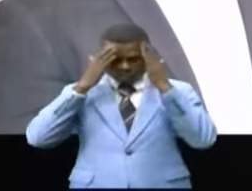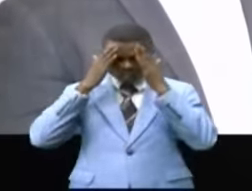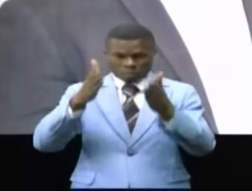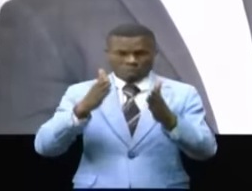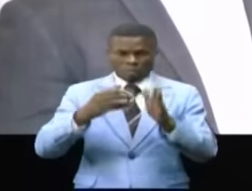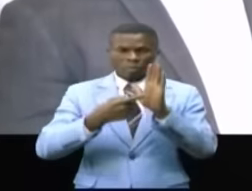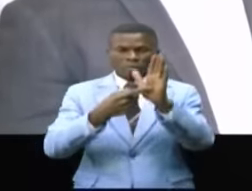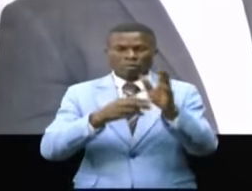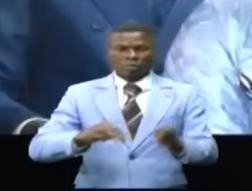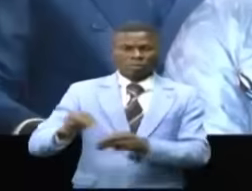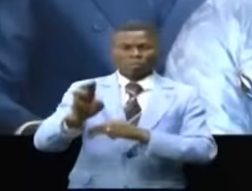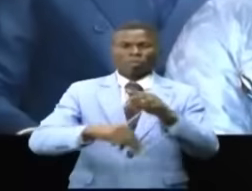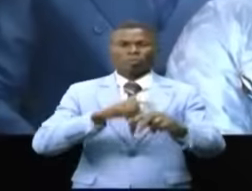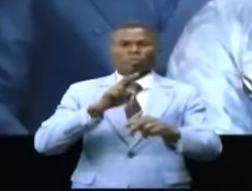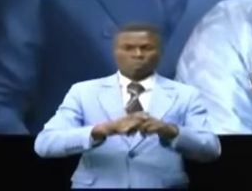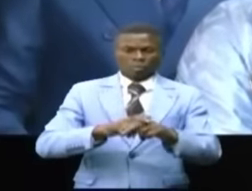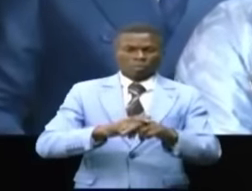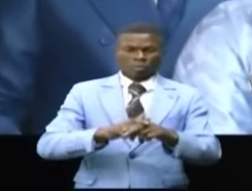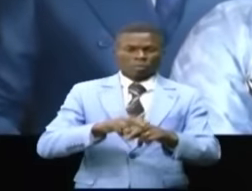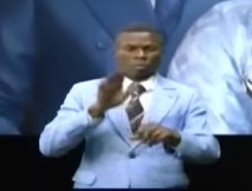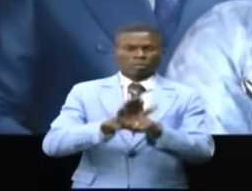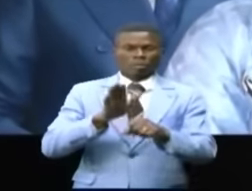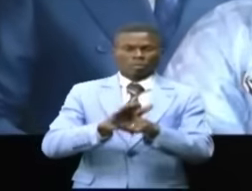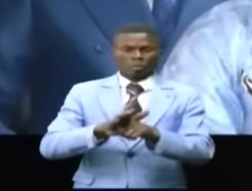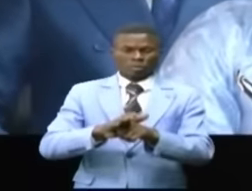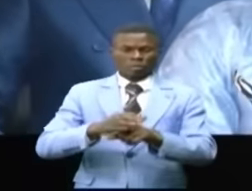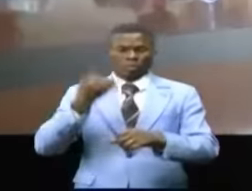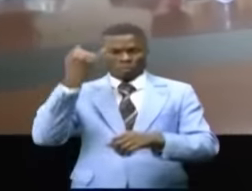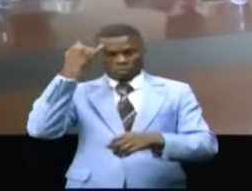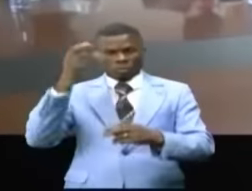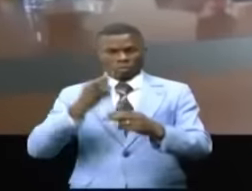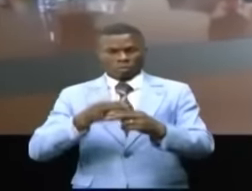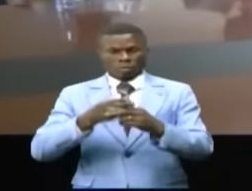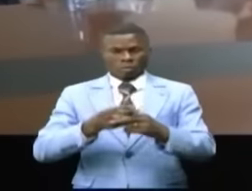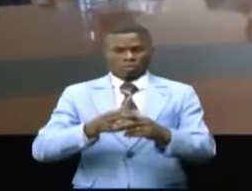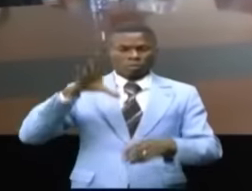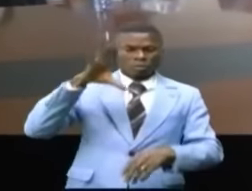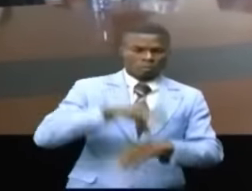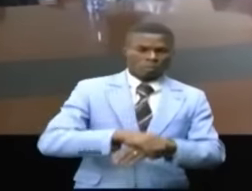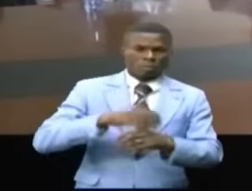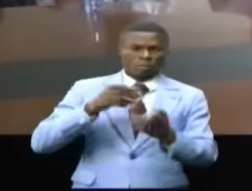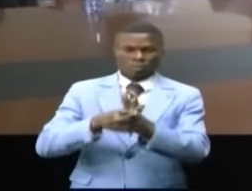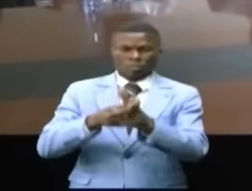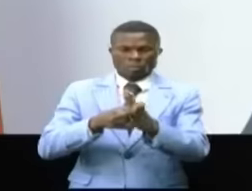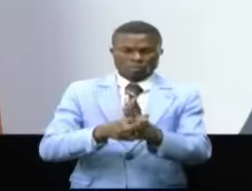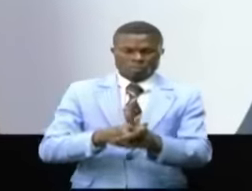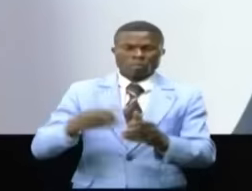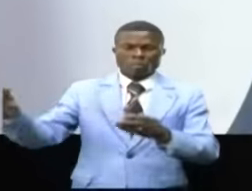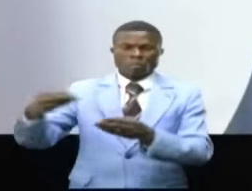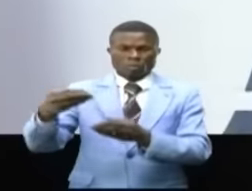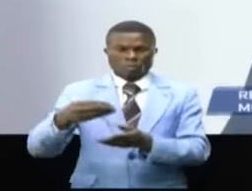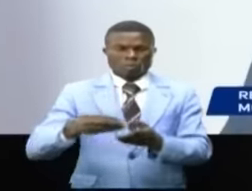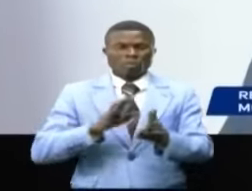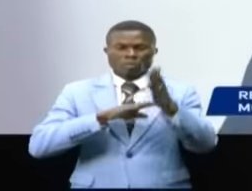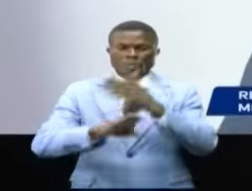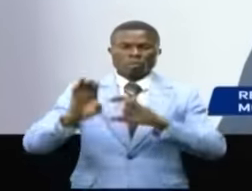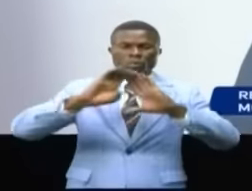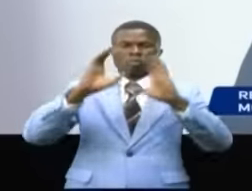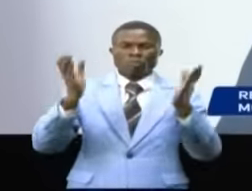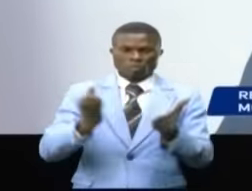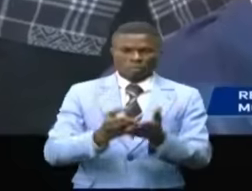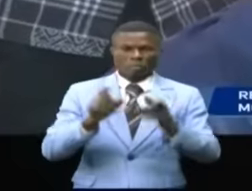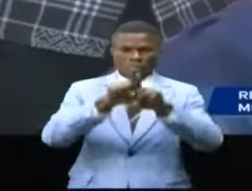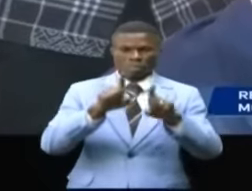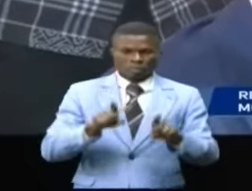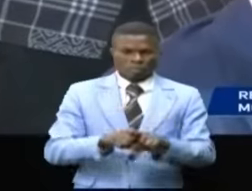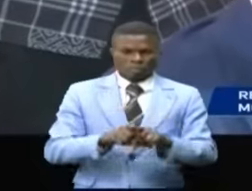de la stratégie nationale et ses différents concepts, notamment le désarmement, la démobilisation et la réinsertion communautaire, mais